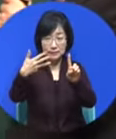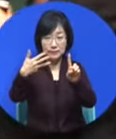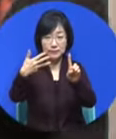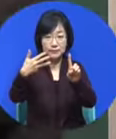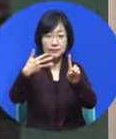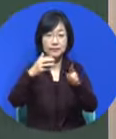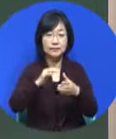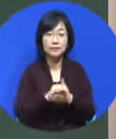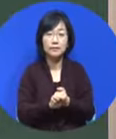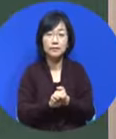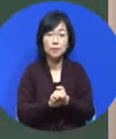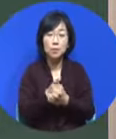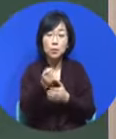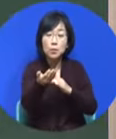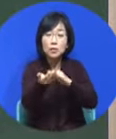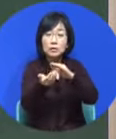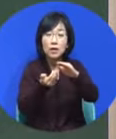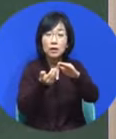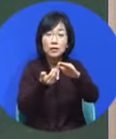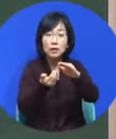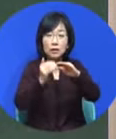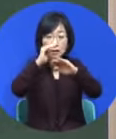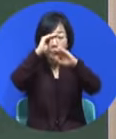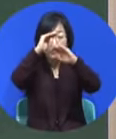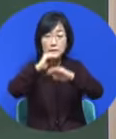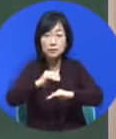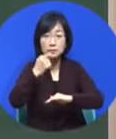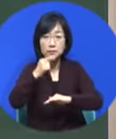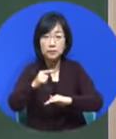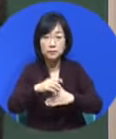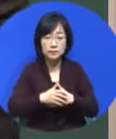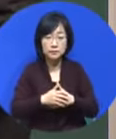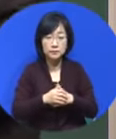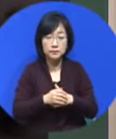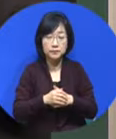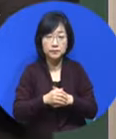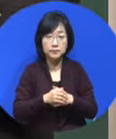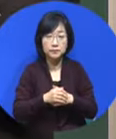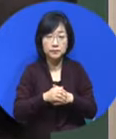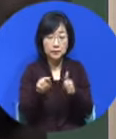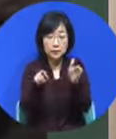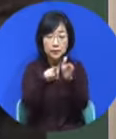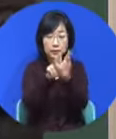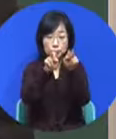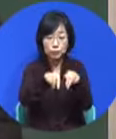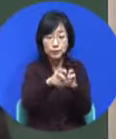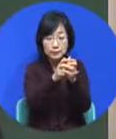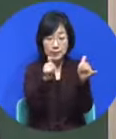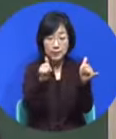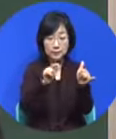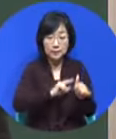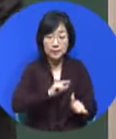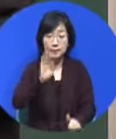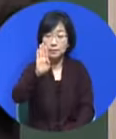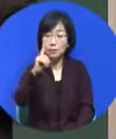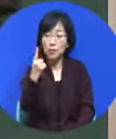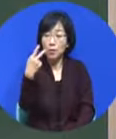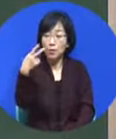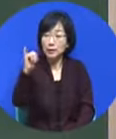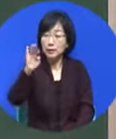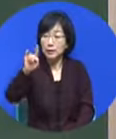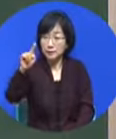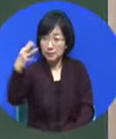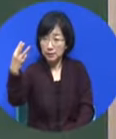앞에 무슨 일이 있었습니까 불신자 보디발이 요셉을 보고